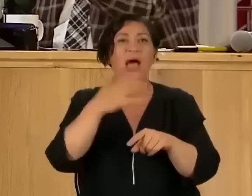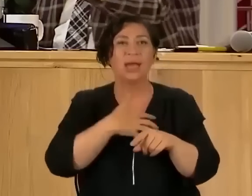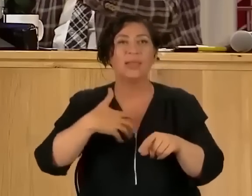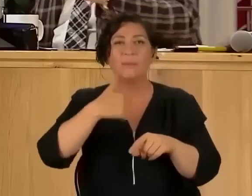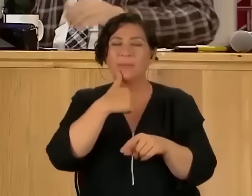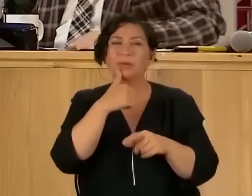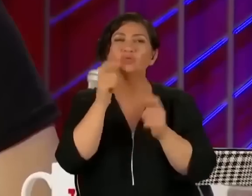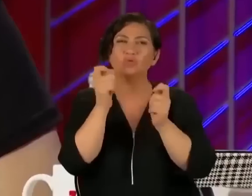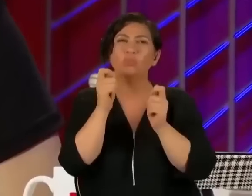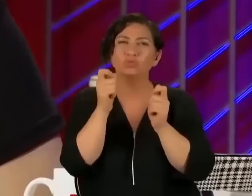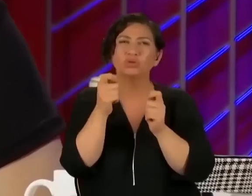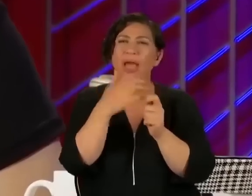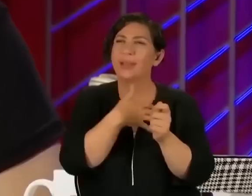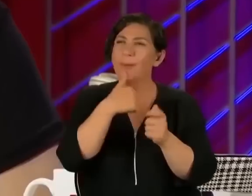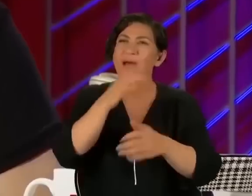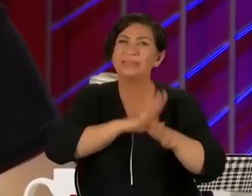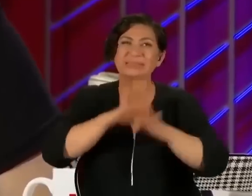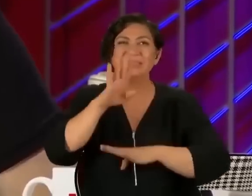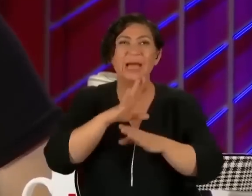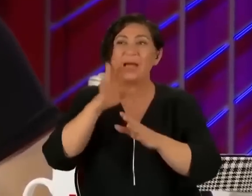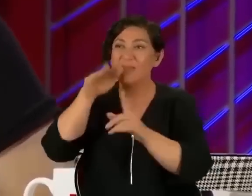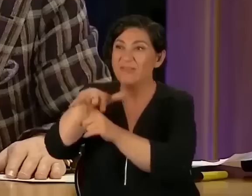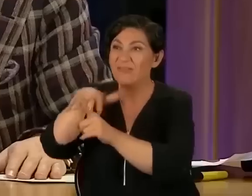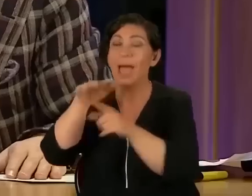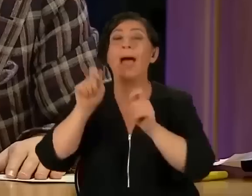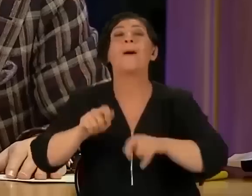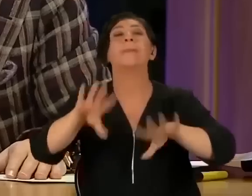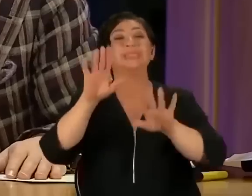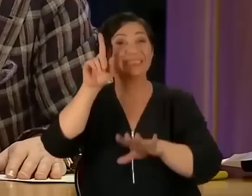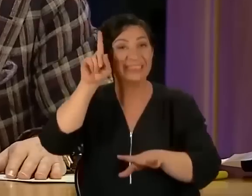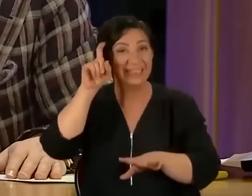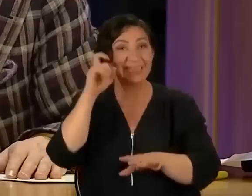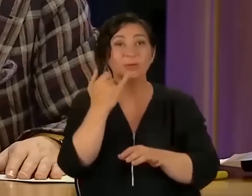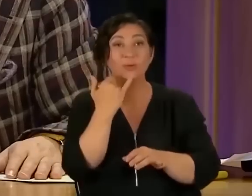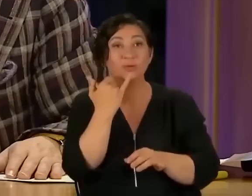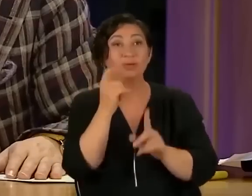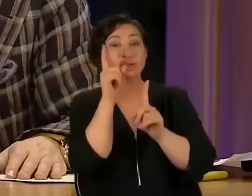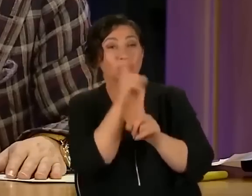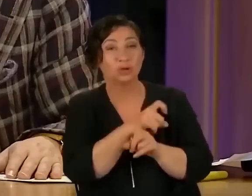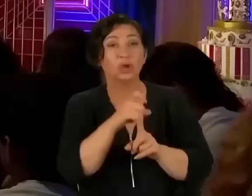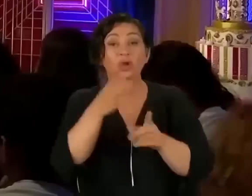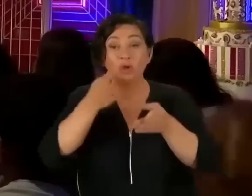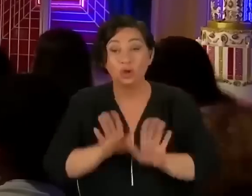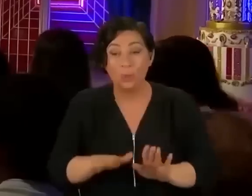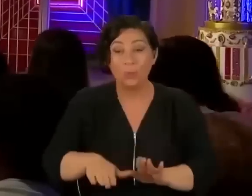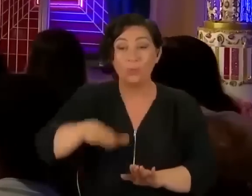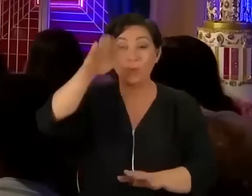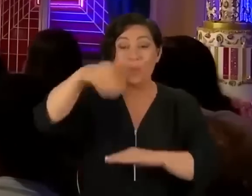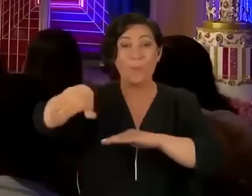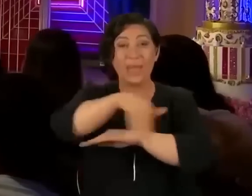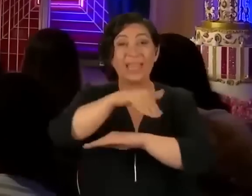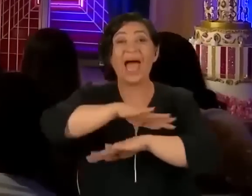babalarının galiba, değil mi? Evet zordu. Onların üzerine varmaması için en azından zeki konuklarımıza soruyoruz. Doğup büyüdüğüm